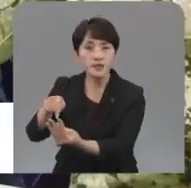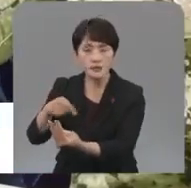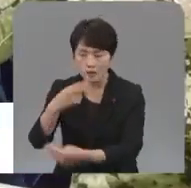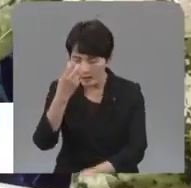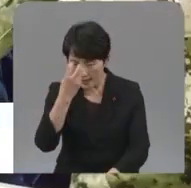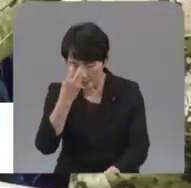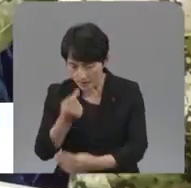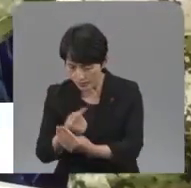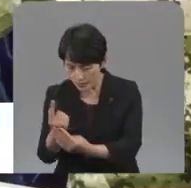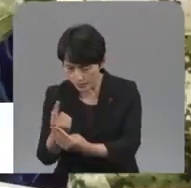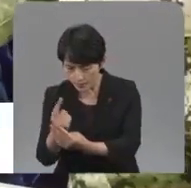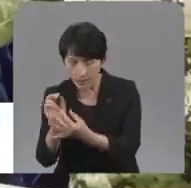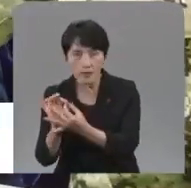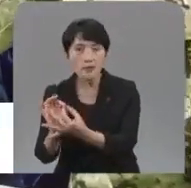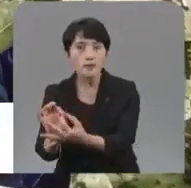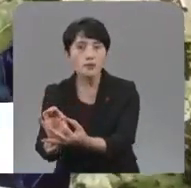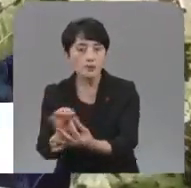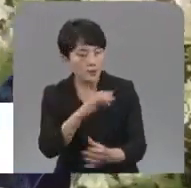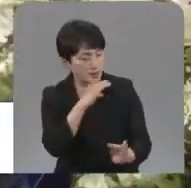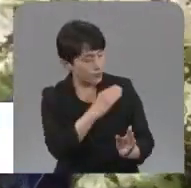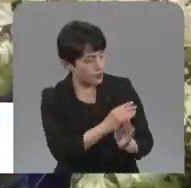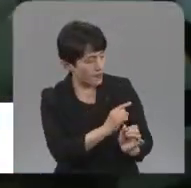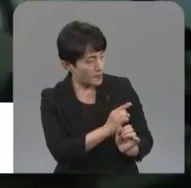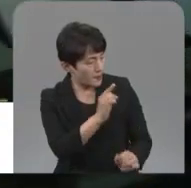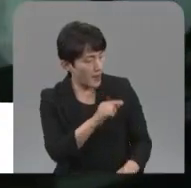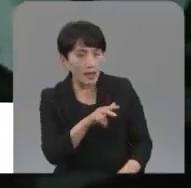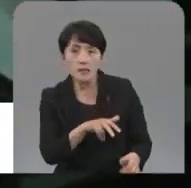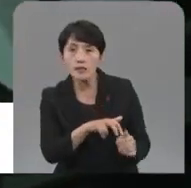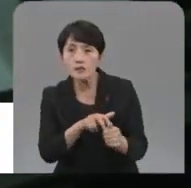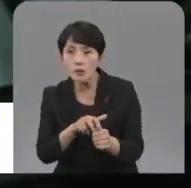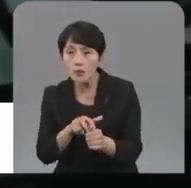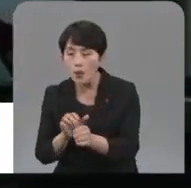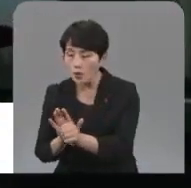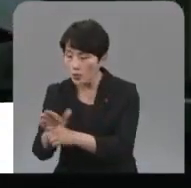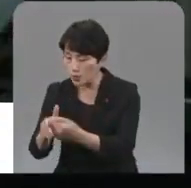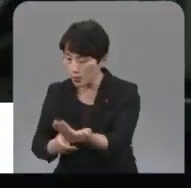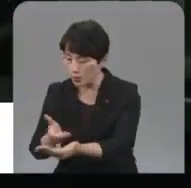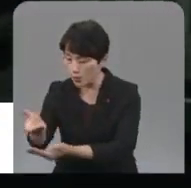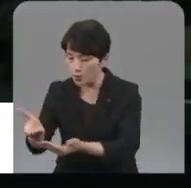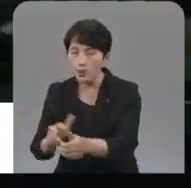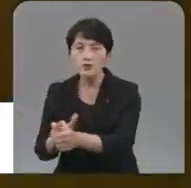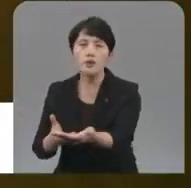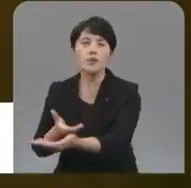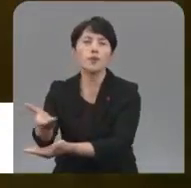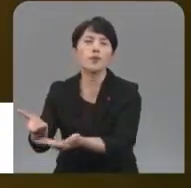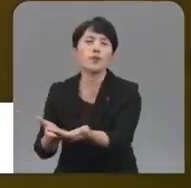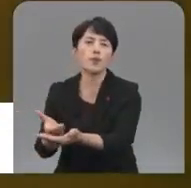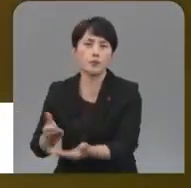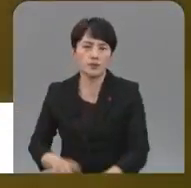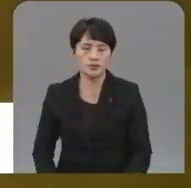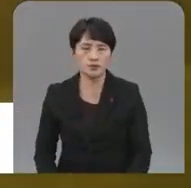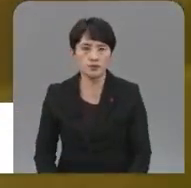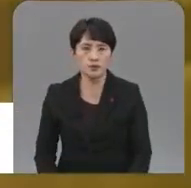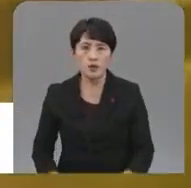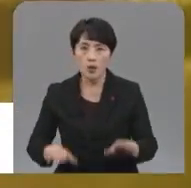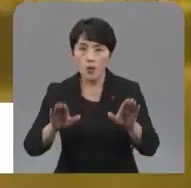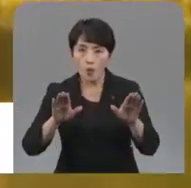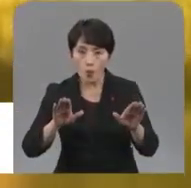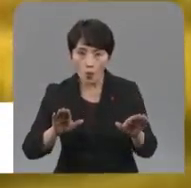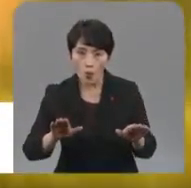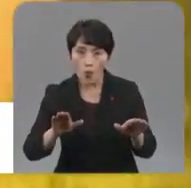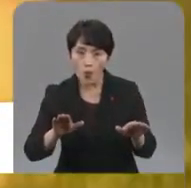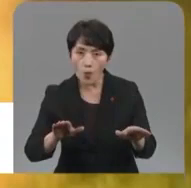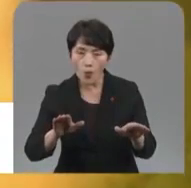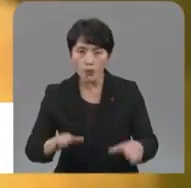ajouté qu'ils avaient avec le Japon détecté et partager des informations liées à l'alerte nord-coréenne ceci dit le partage d'informations